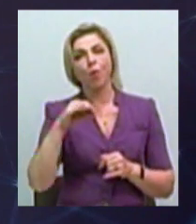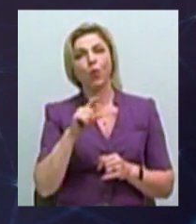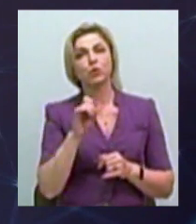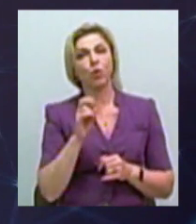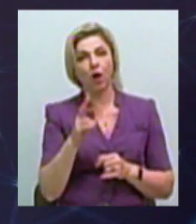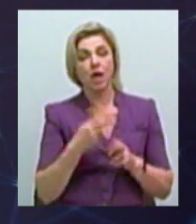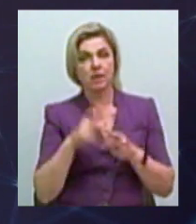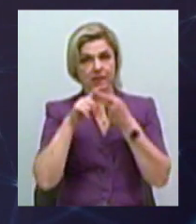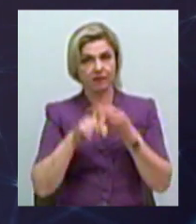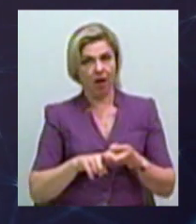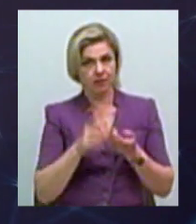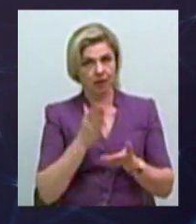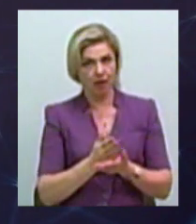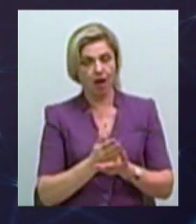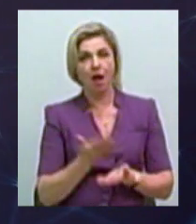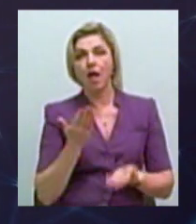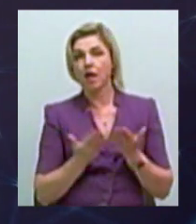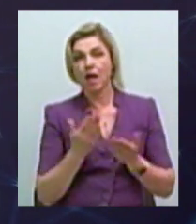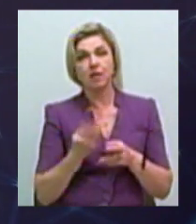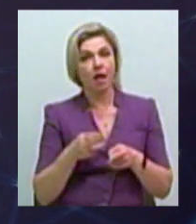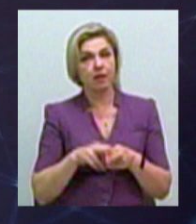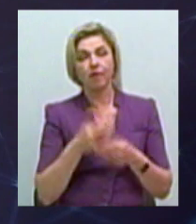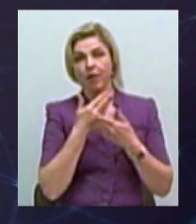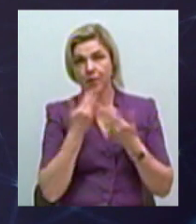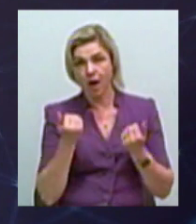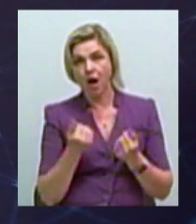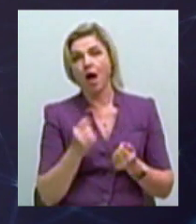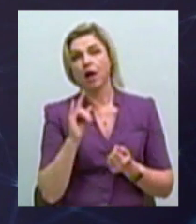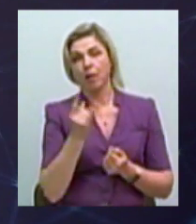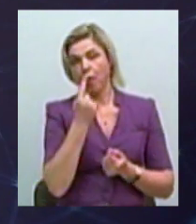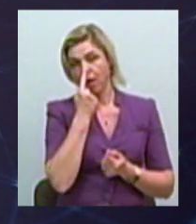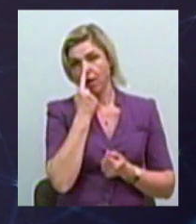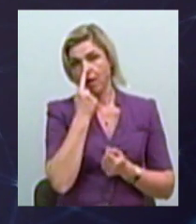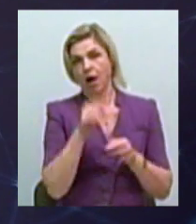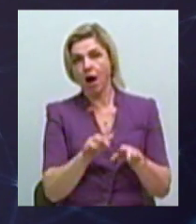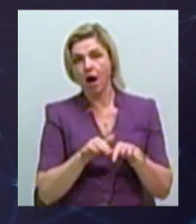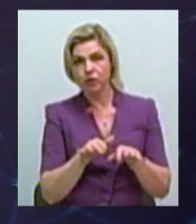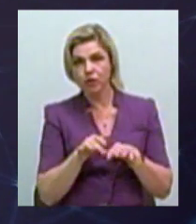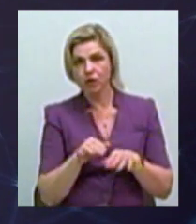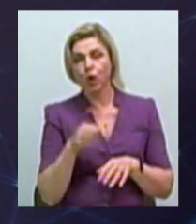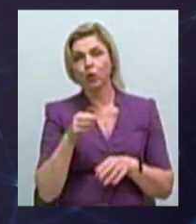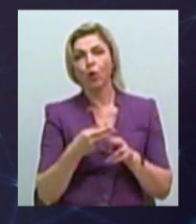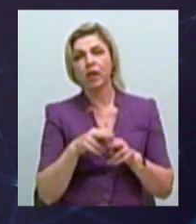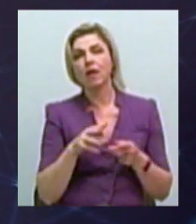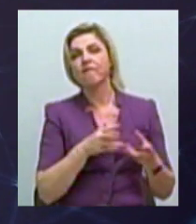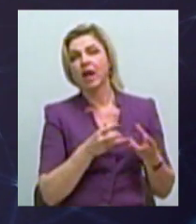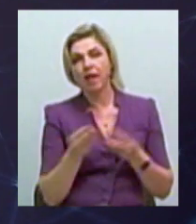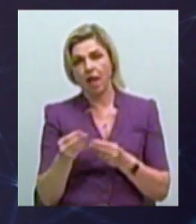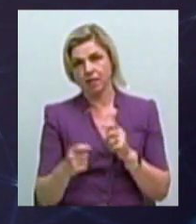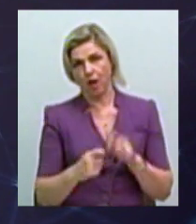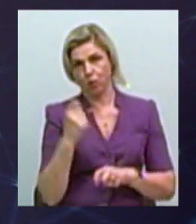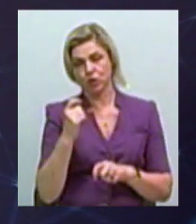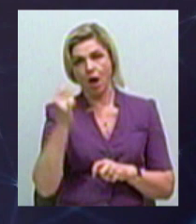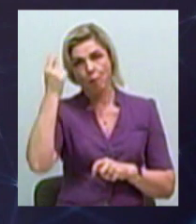Якщо цього немає, переключають дитину на гаджети, то, відповідно, цей вплив порушується. і